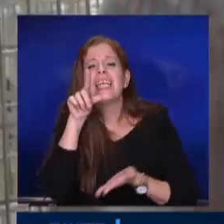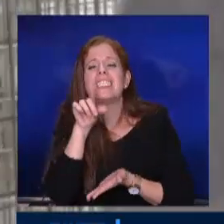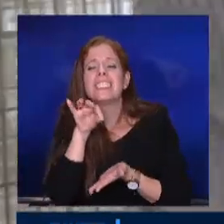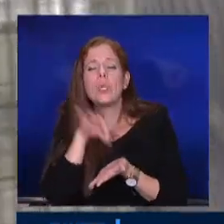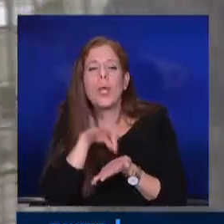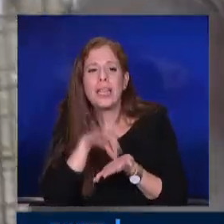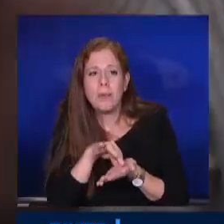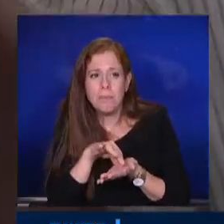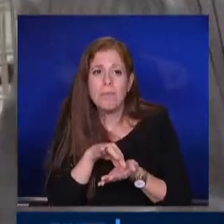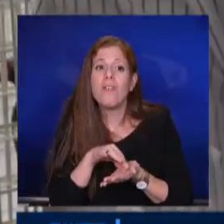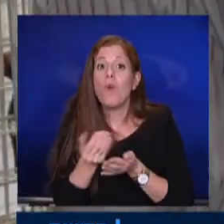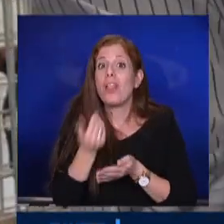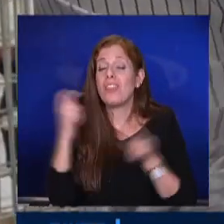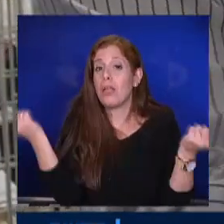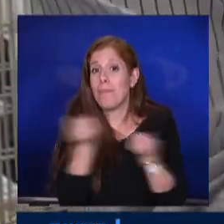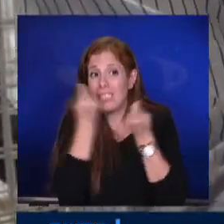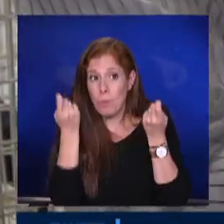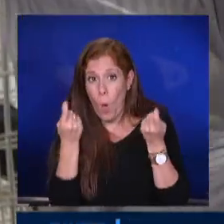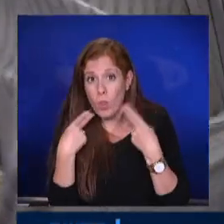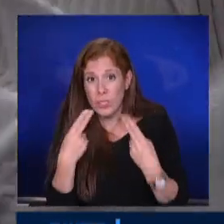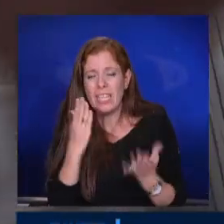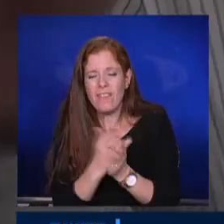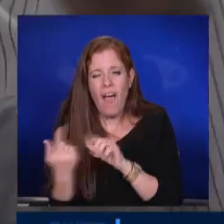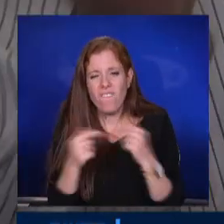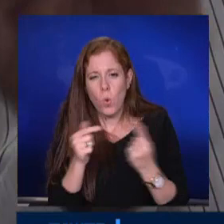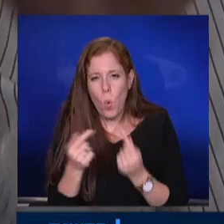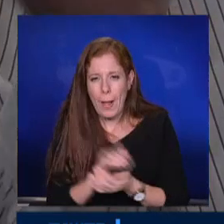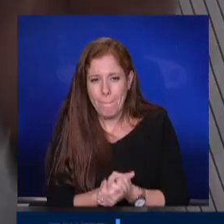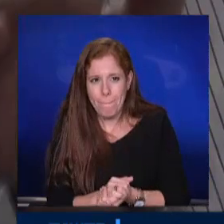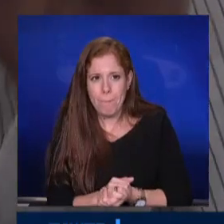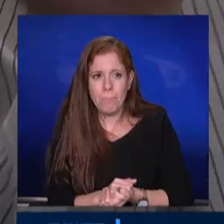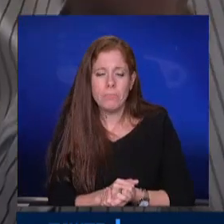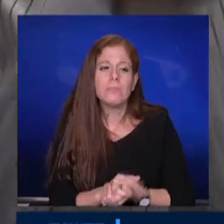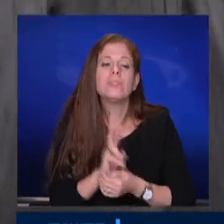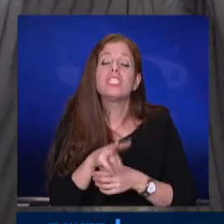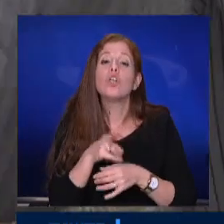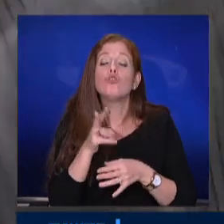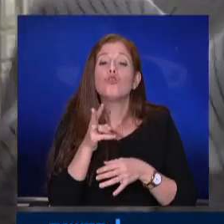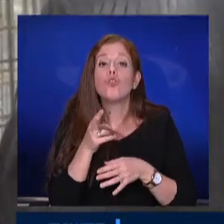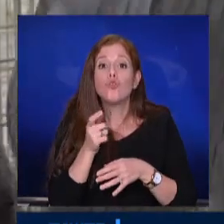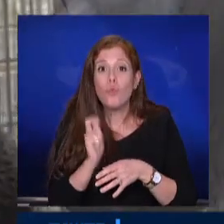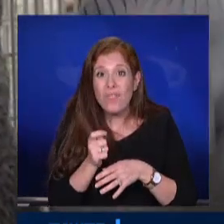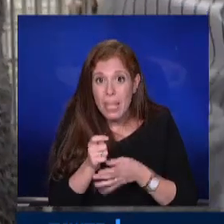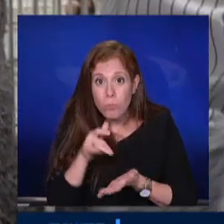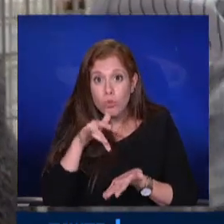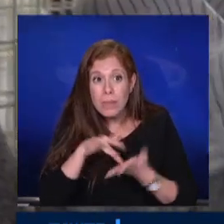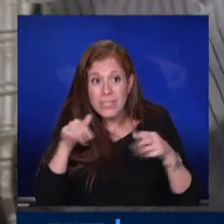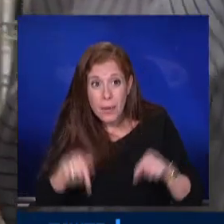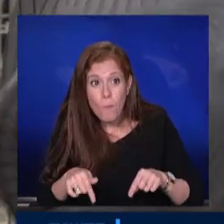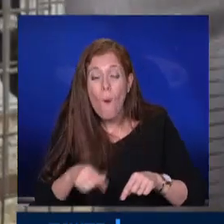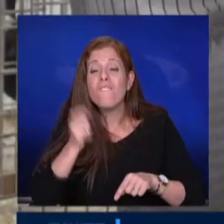ועוד בטרם פורסמו התוצאות, כבר יש ויכוחים. יש שופטים שנמצאים כאן